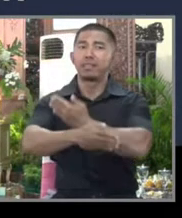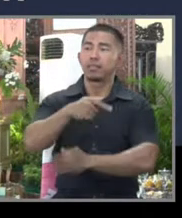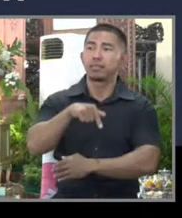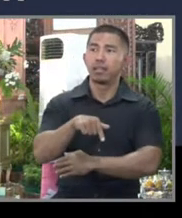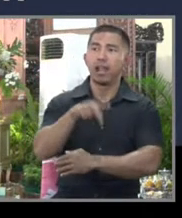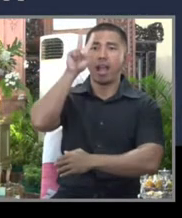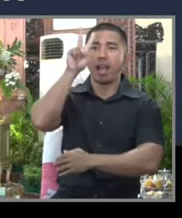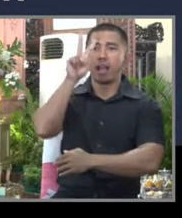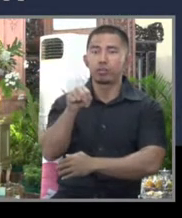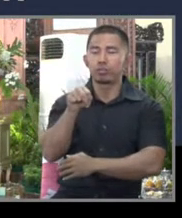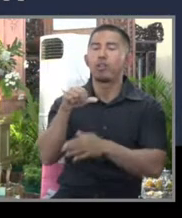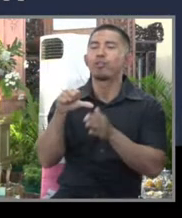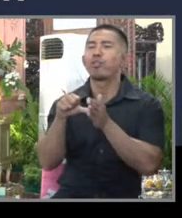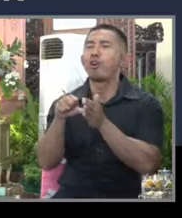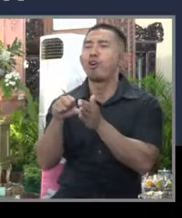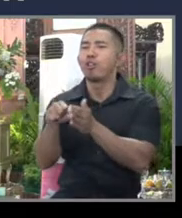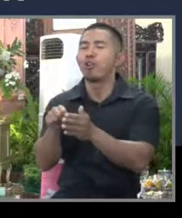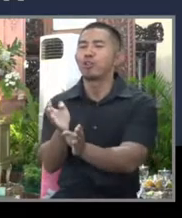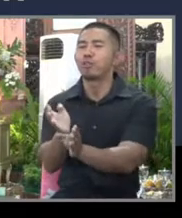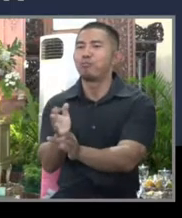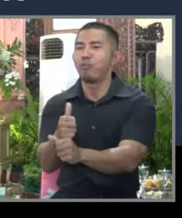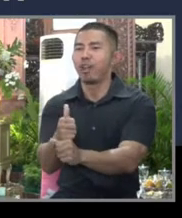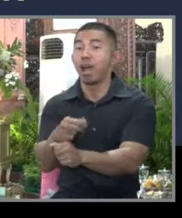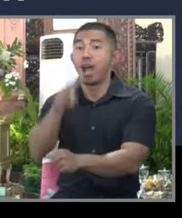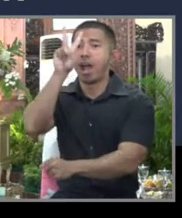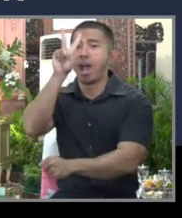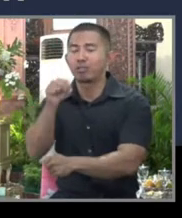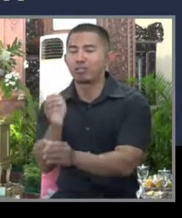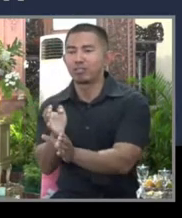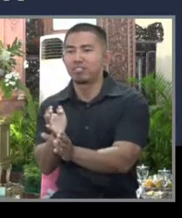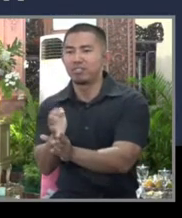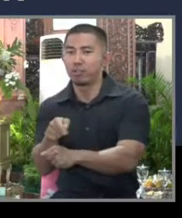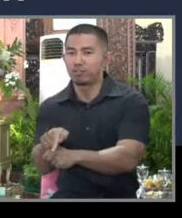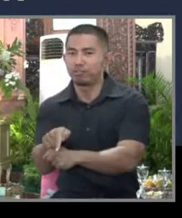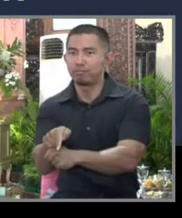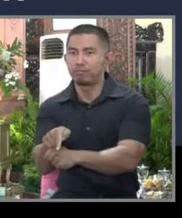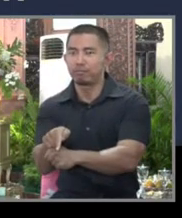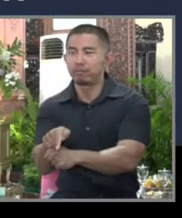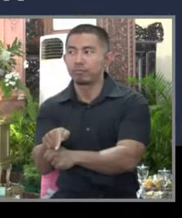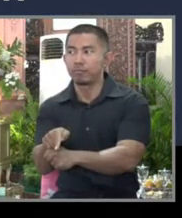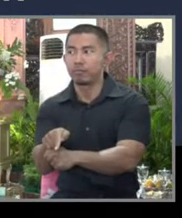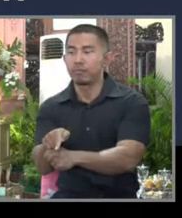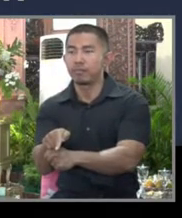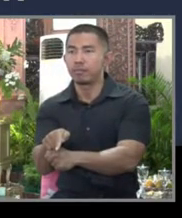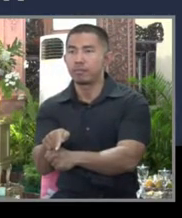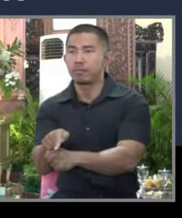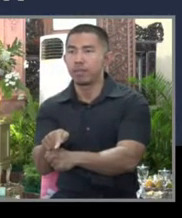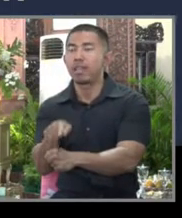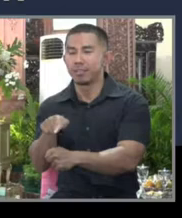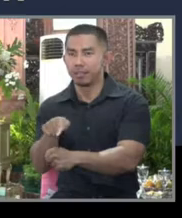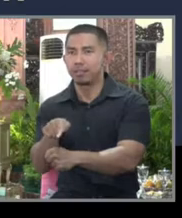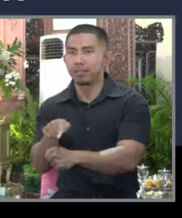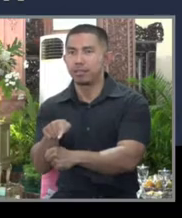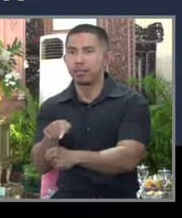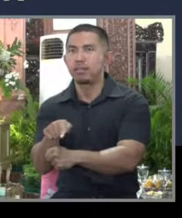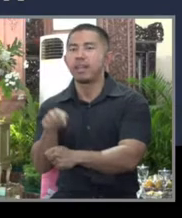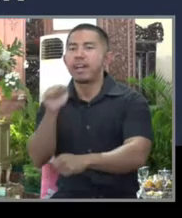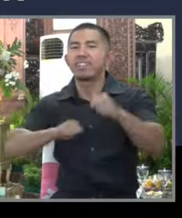khusus itu tolong dibuat. Wajibkan itu. Wajibkan itu. Ya, ini tindakan